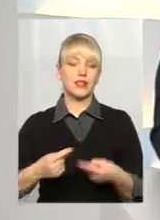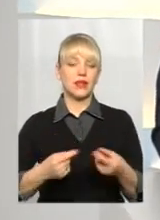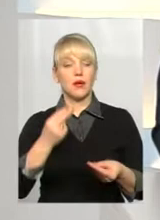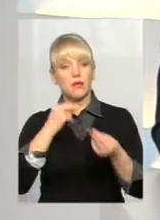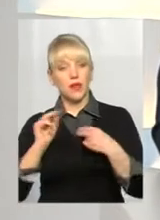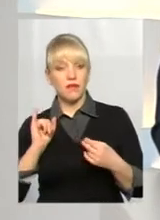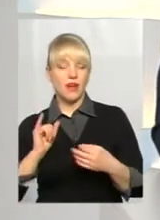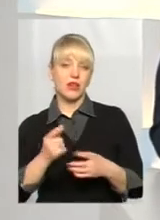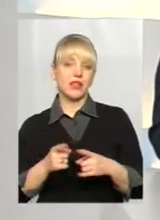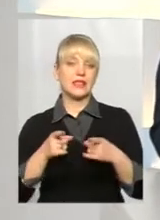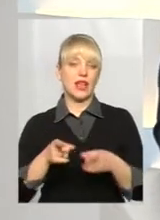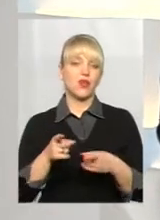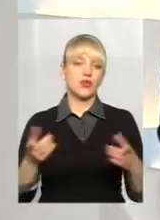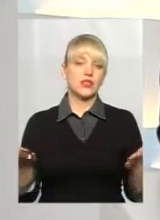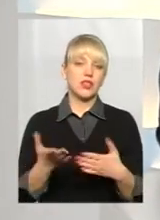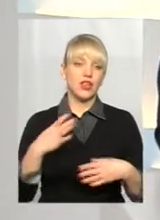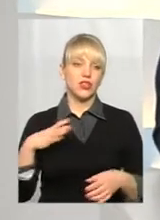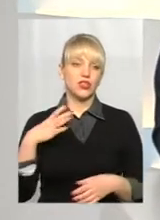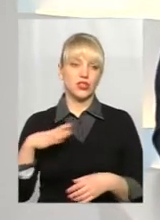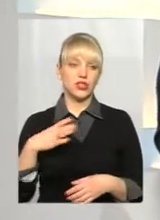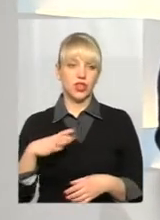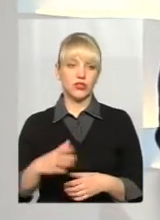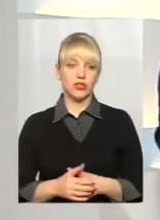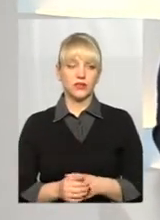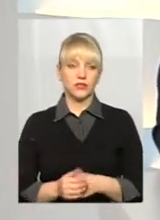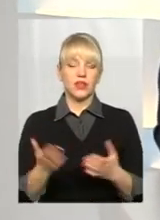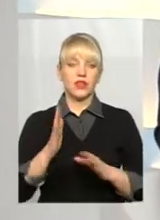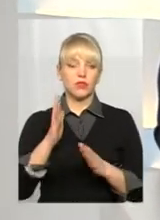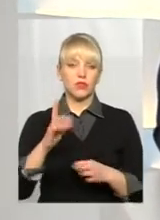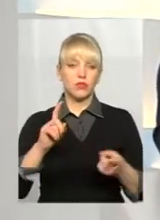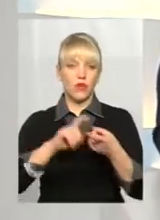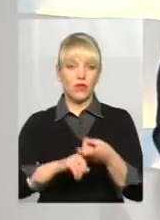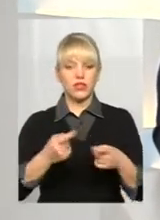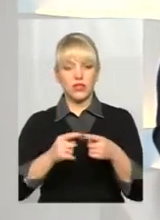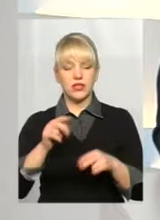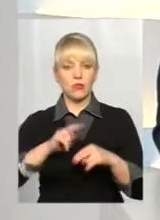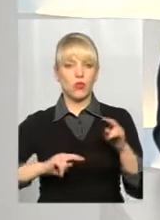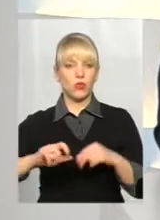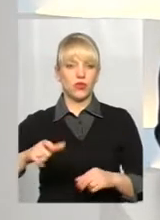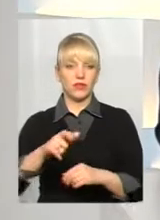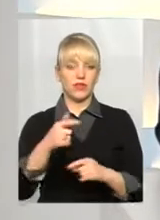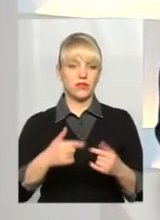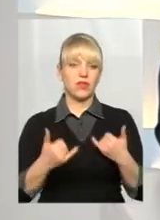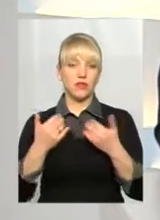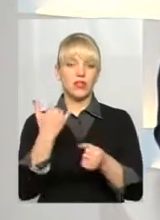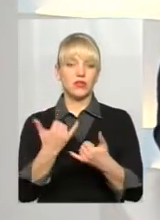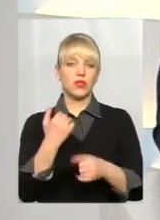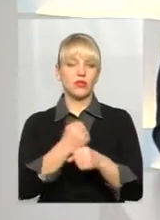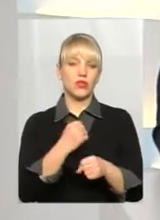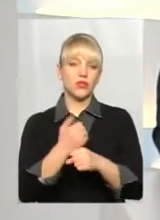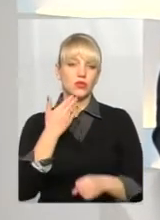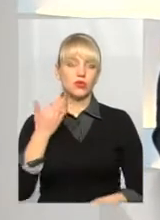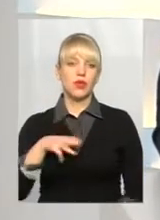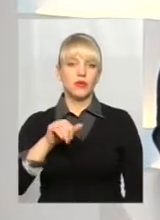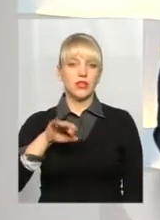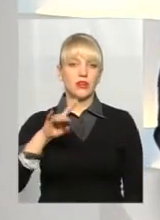переваги і загрози, які чекають, які будуть пов'язані з цим будівництвом. В студії для вас сьогодні працює Юна